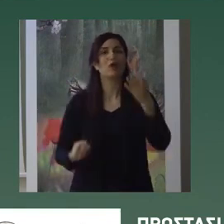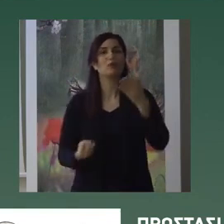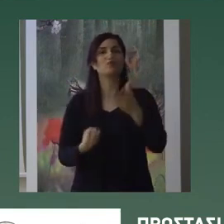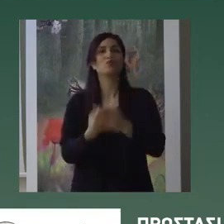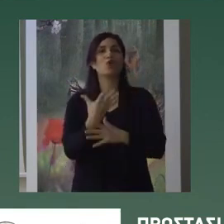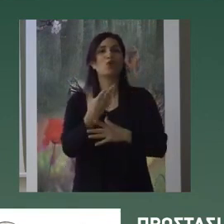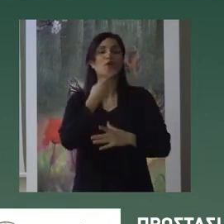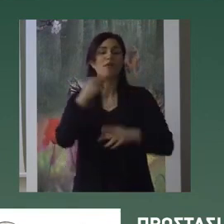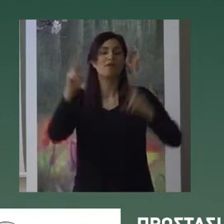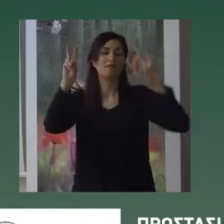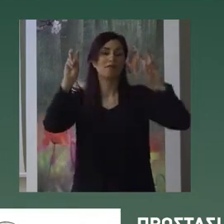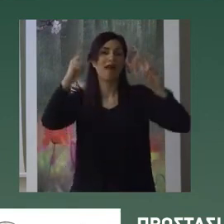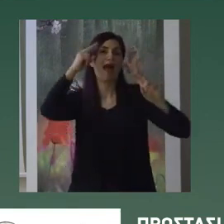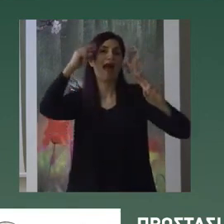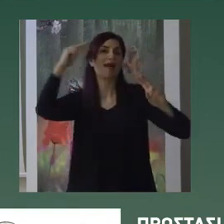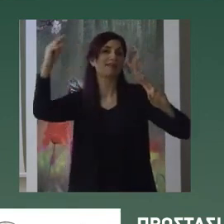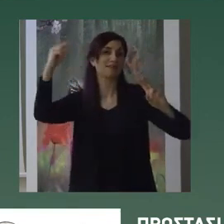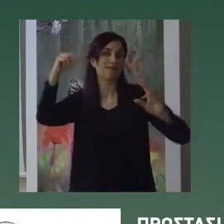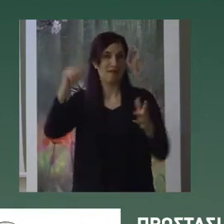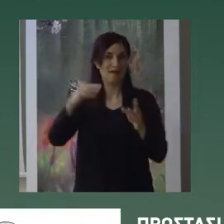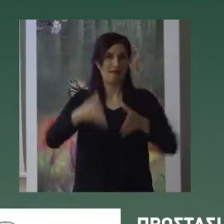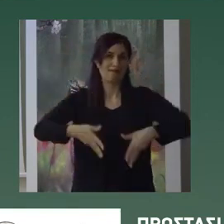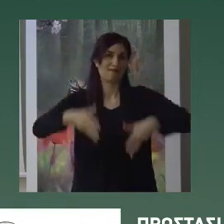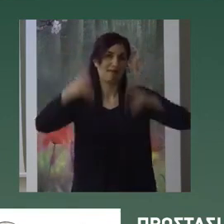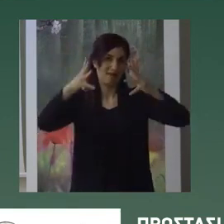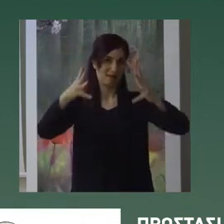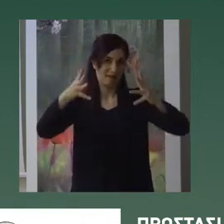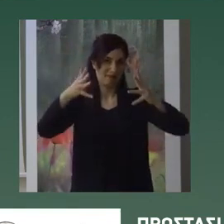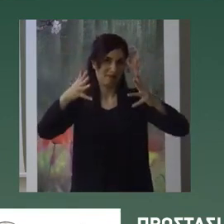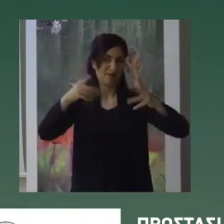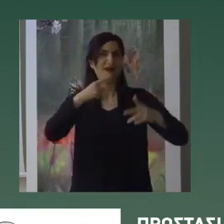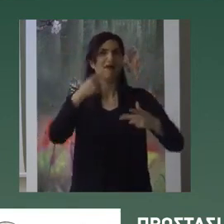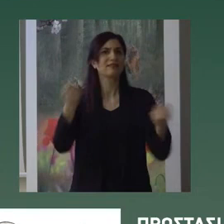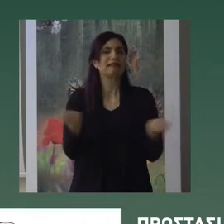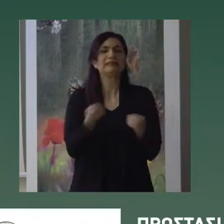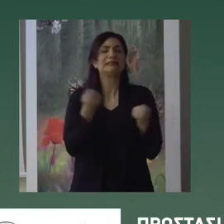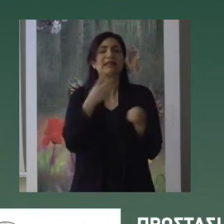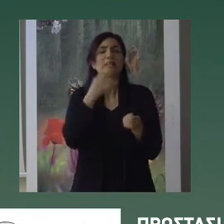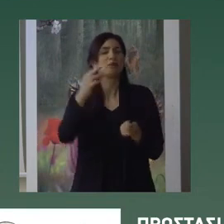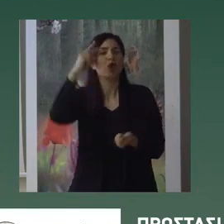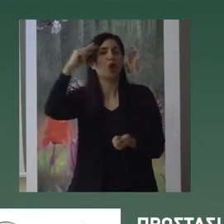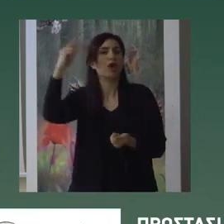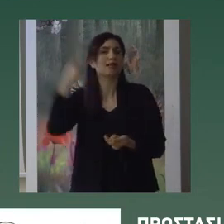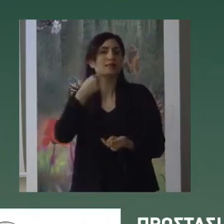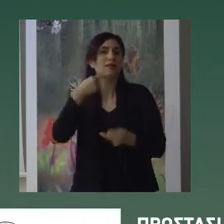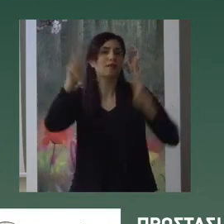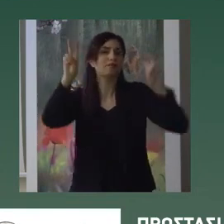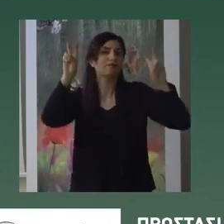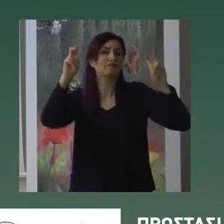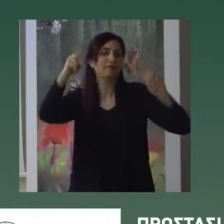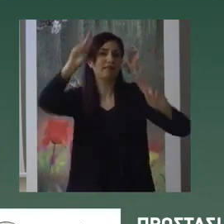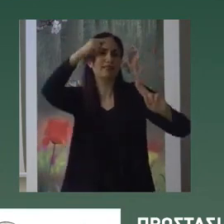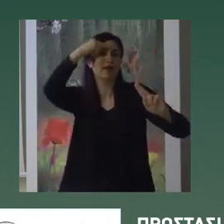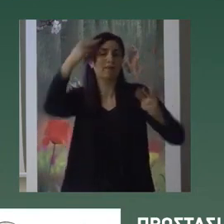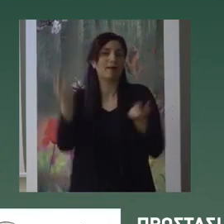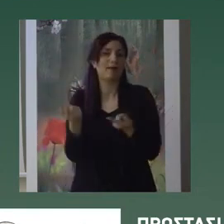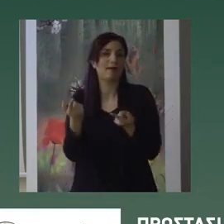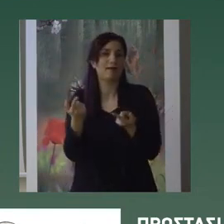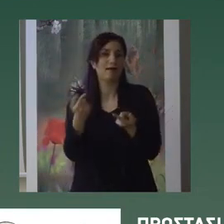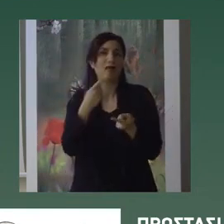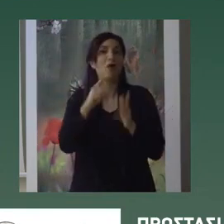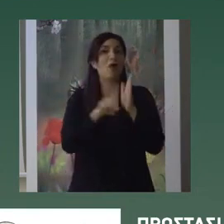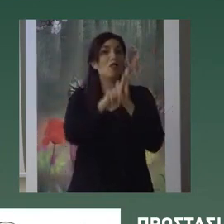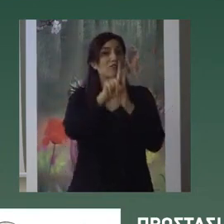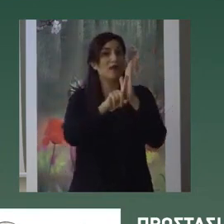οποία έχουν όλους τους αυτοματισμούς που φαντάζεσαι για να ελέγχεις τις διαφορές μεταδιακυμάνσεις του φυσικού περιβάλλοντος. Ανεβαίνει η θερμοκρασία, μειώνει